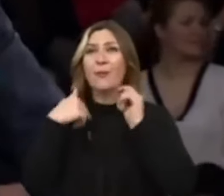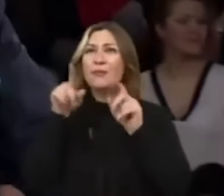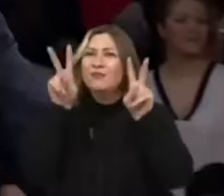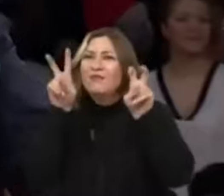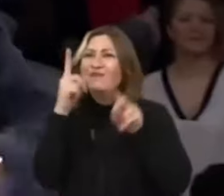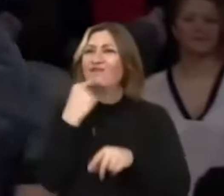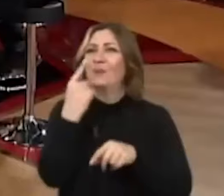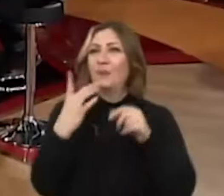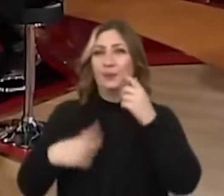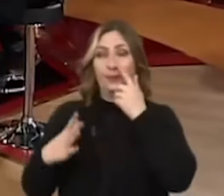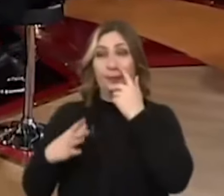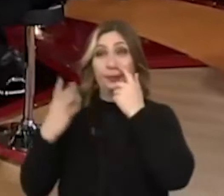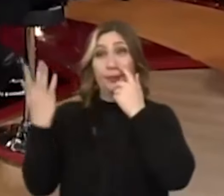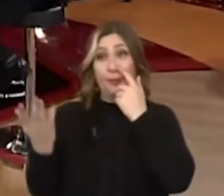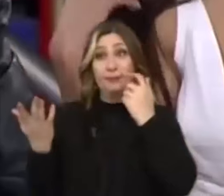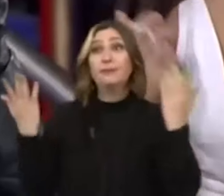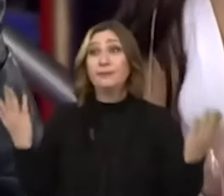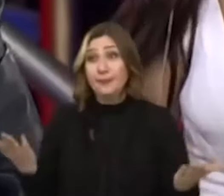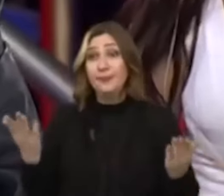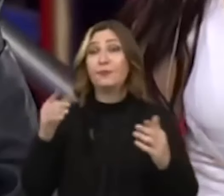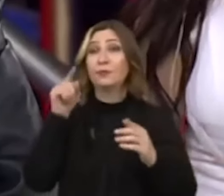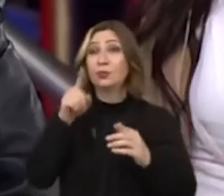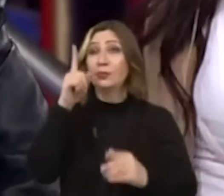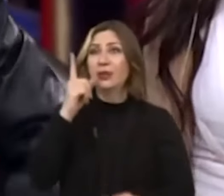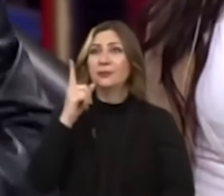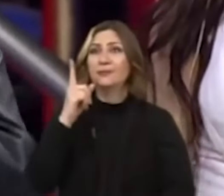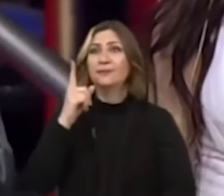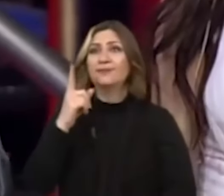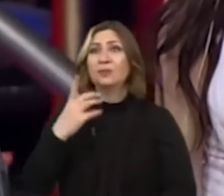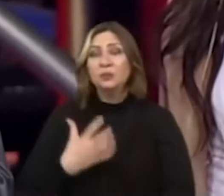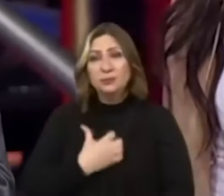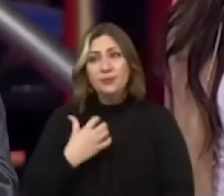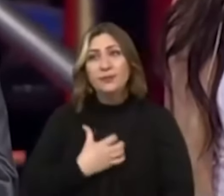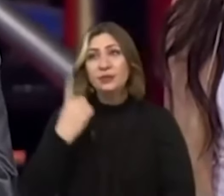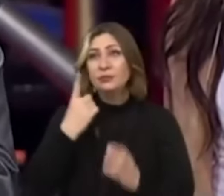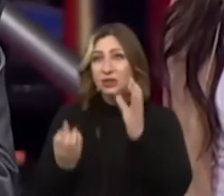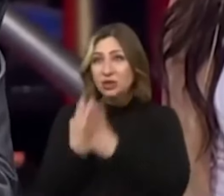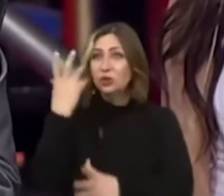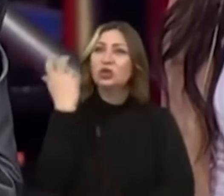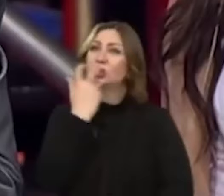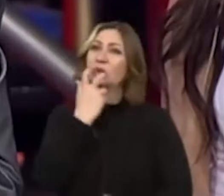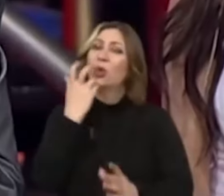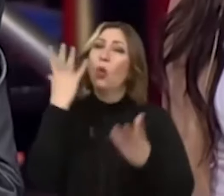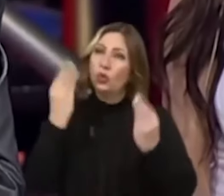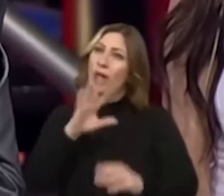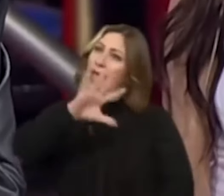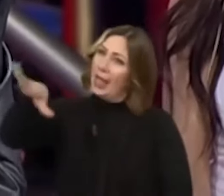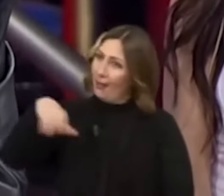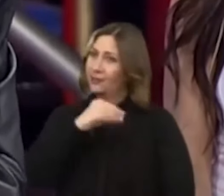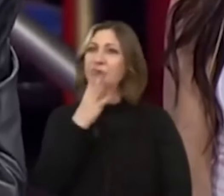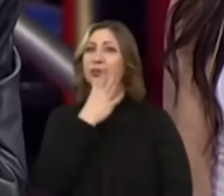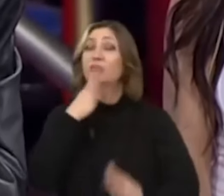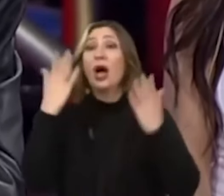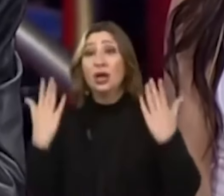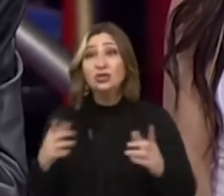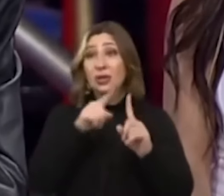konuyla ilgili bir şey söyleyebilir miyim? Yani evet, bunun bir trajik bir durumdan çıkan bir türkü olduğunu hepimiz biliyoruz orijininde.